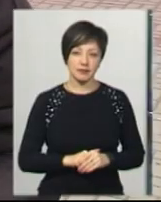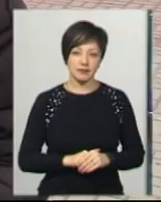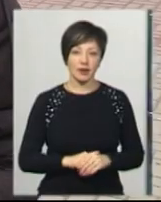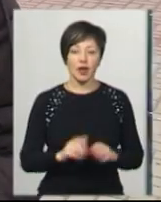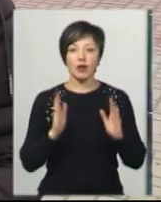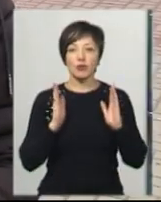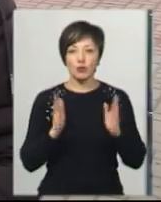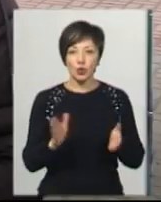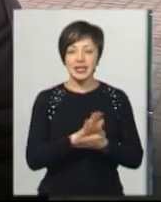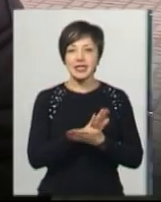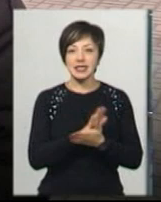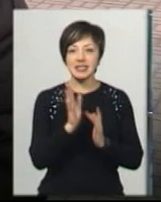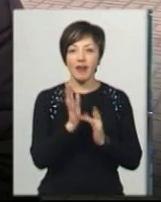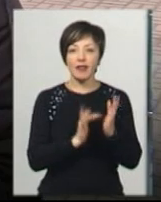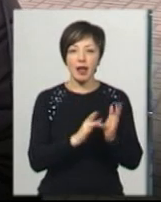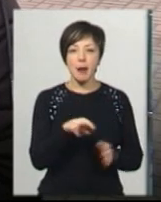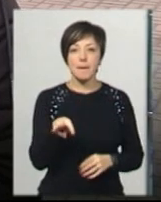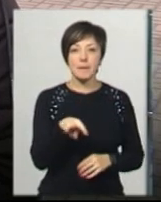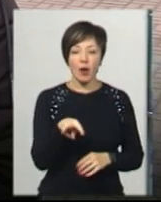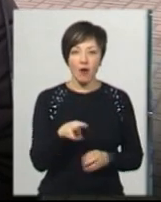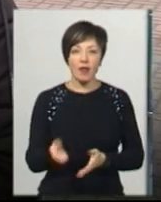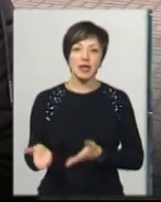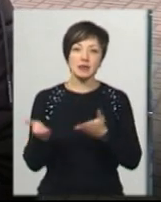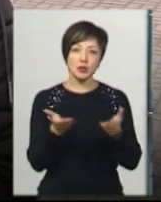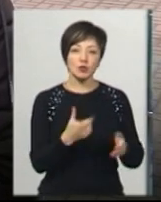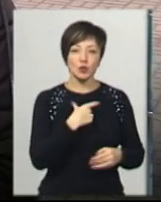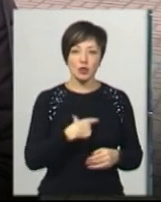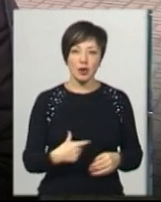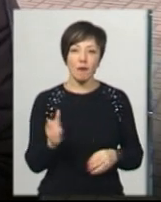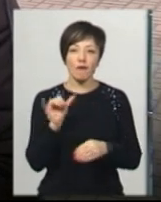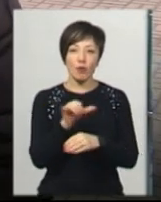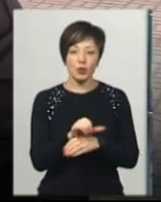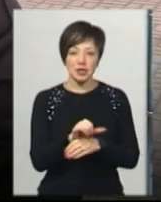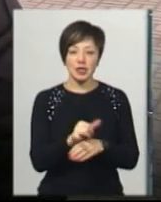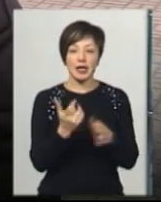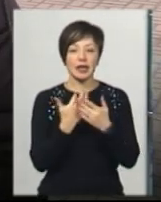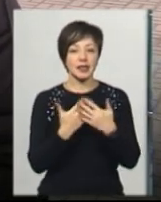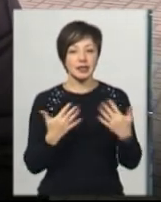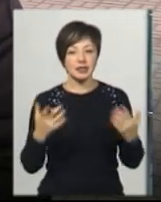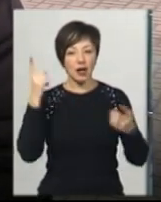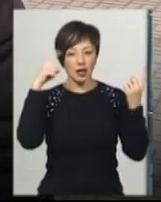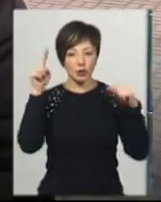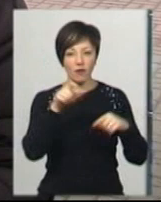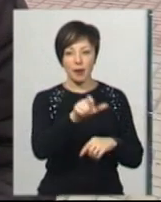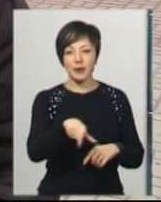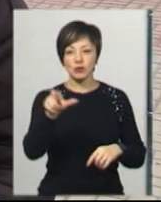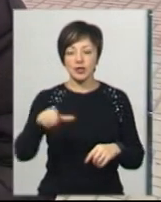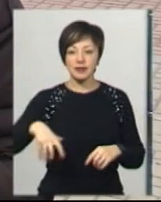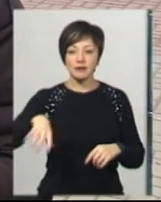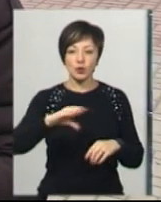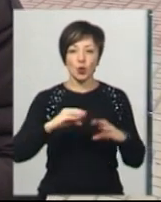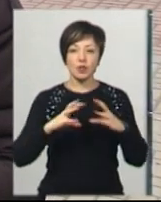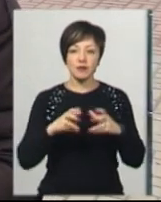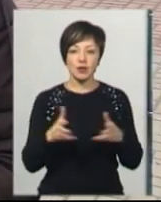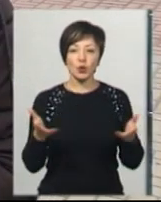Буде Святий Миколай, який запросив до себе у гості різних таких казкових персонажів зі всього світу,